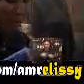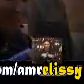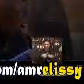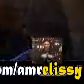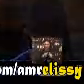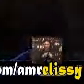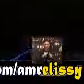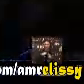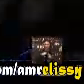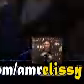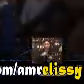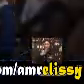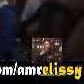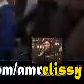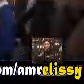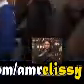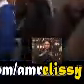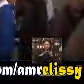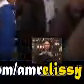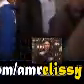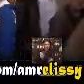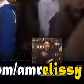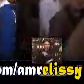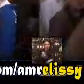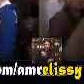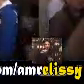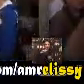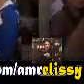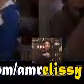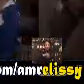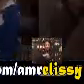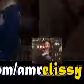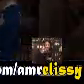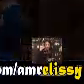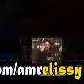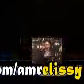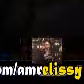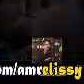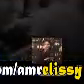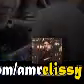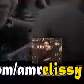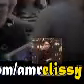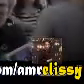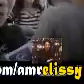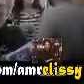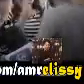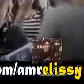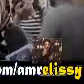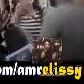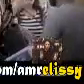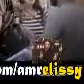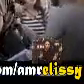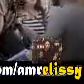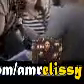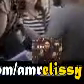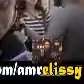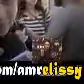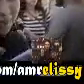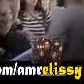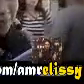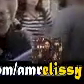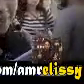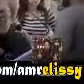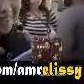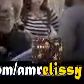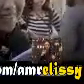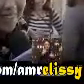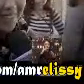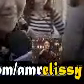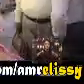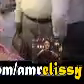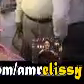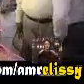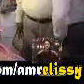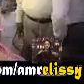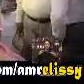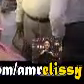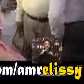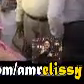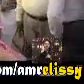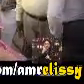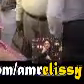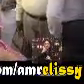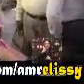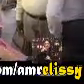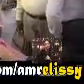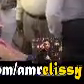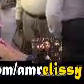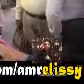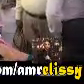دي كنت محتاجاها في الجهاز، أخذنا غسالة وتلاجة وغسالة وبوتاجاز وبطانيتين. وأشكر واحد